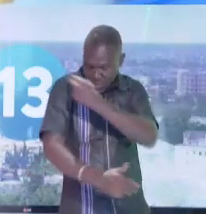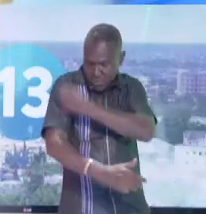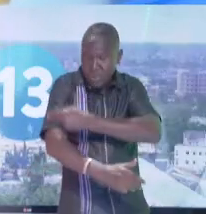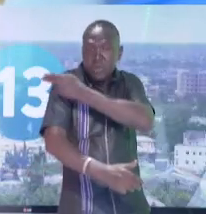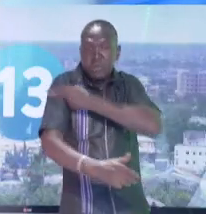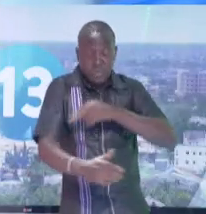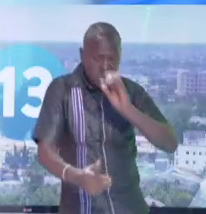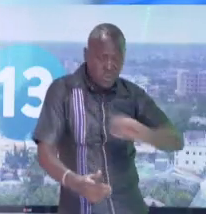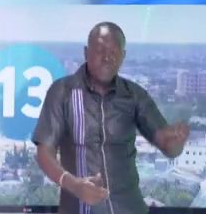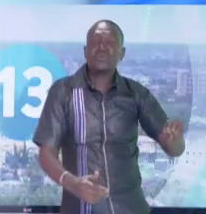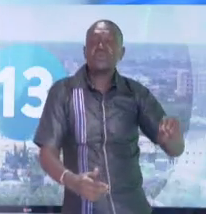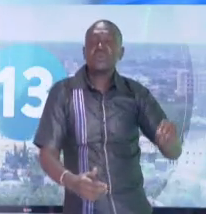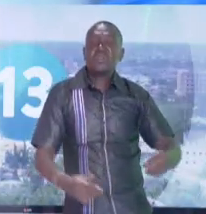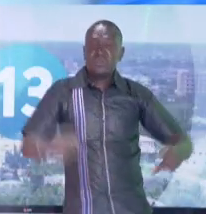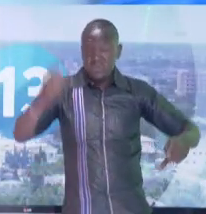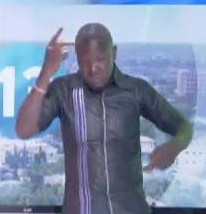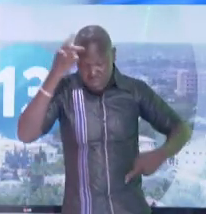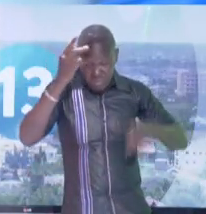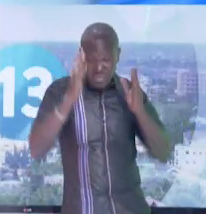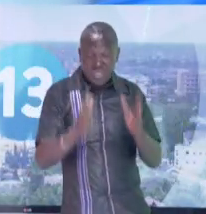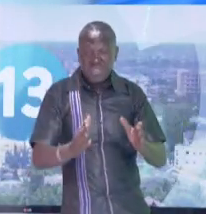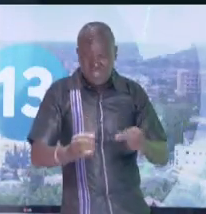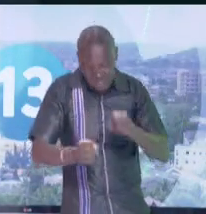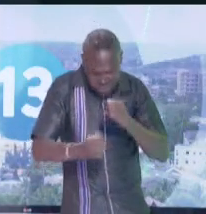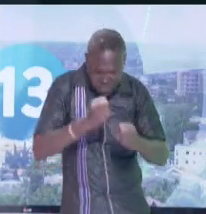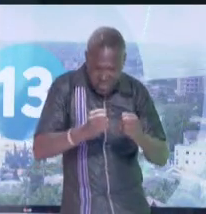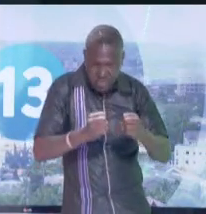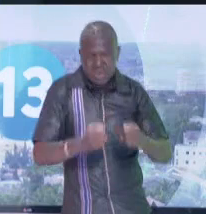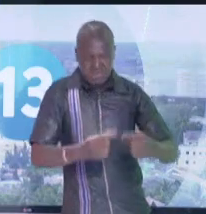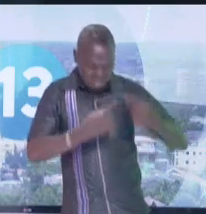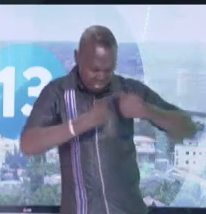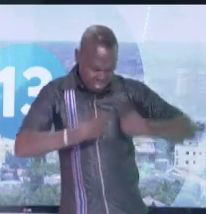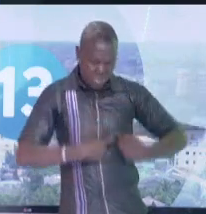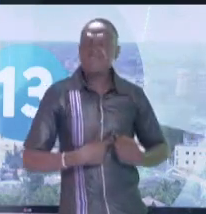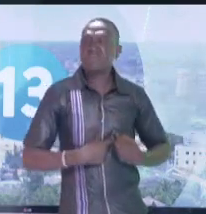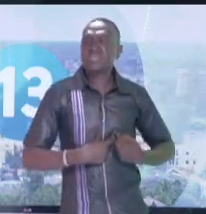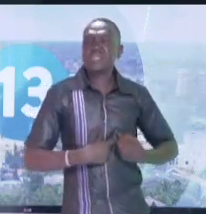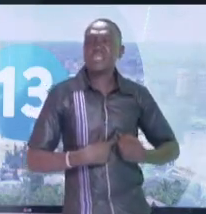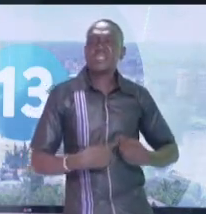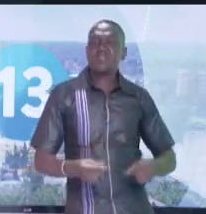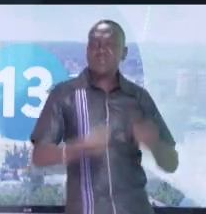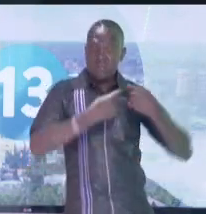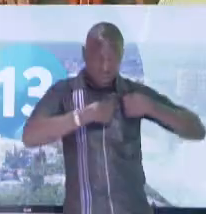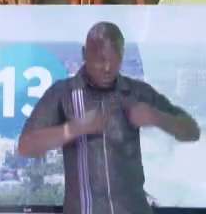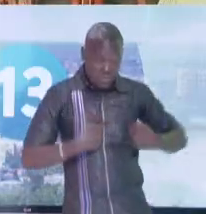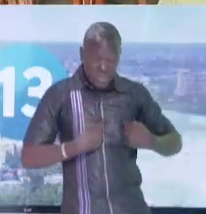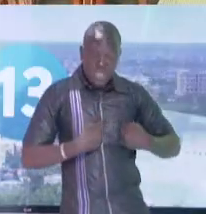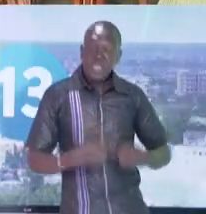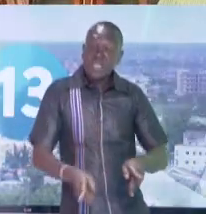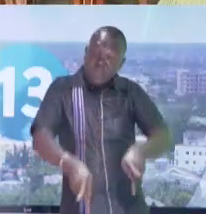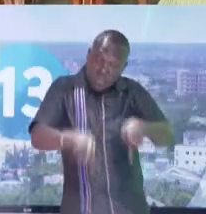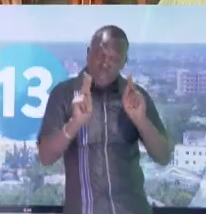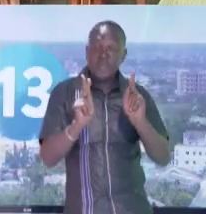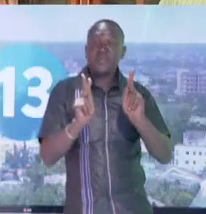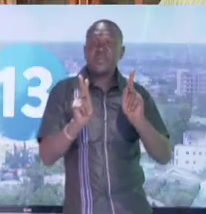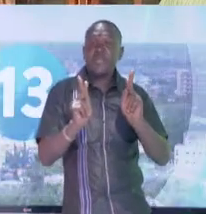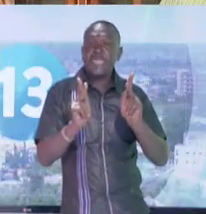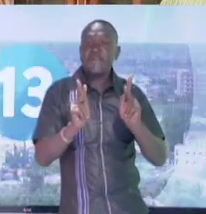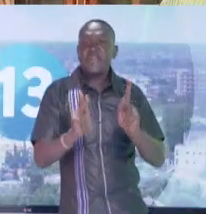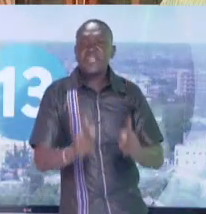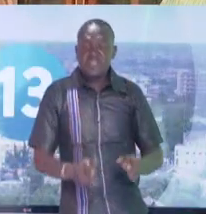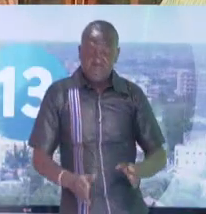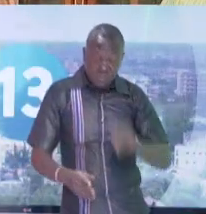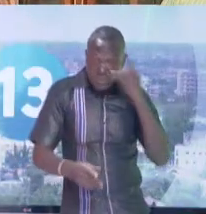Ouagadougou. Le patient souffre d'une maladie cardiaque. La coronarographie, c'est un procédé qui permet donc de